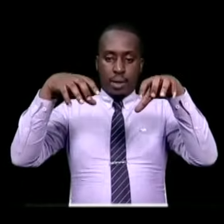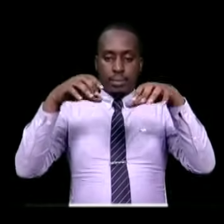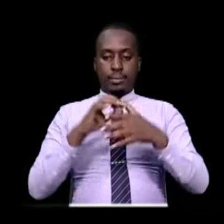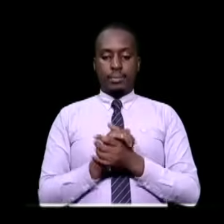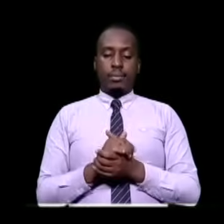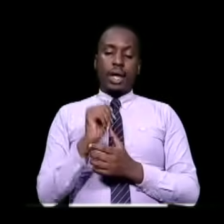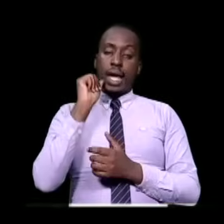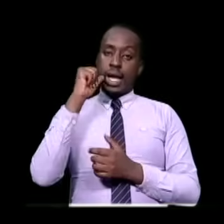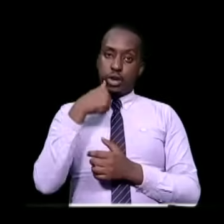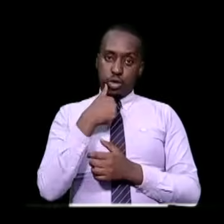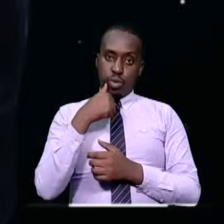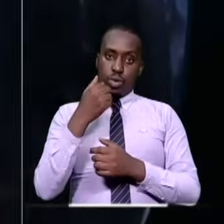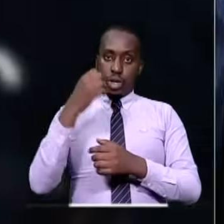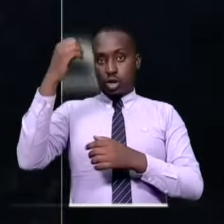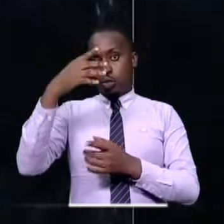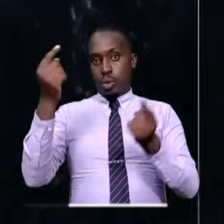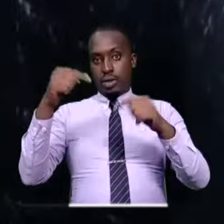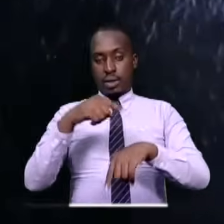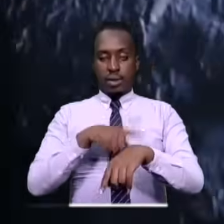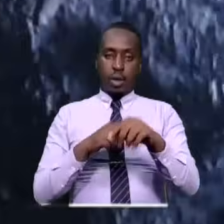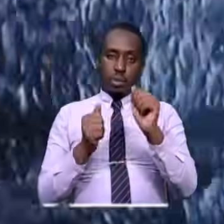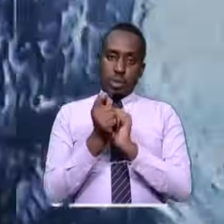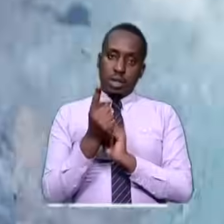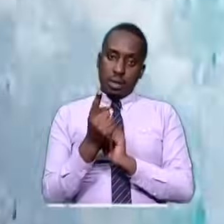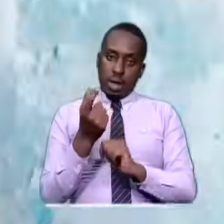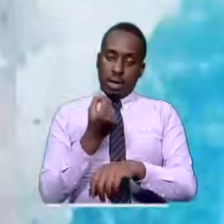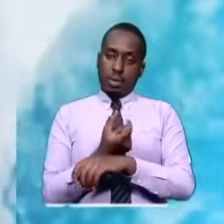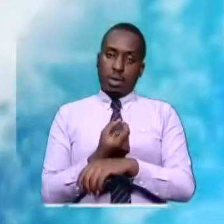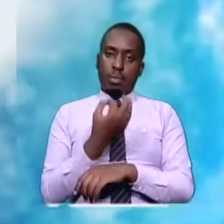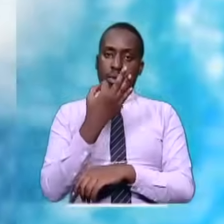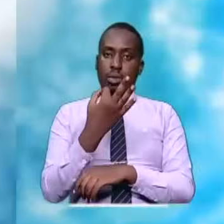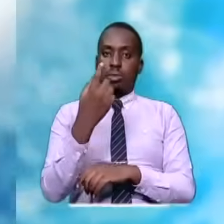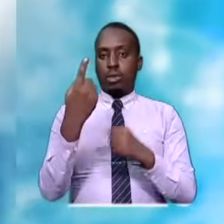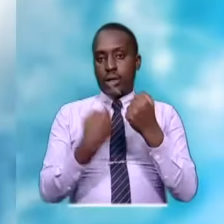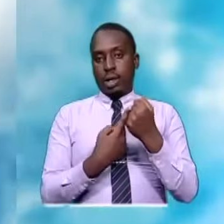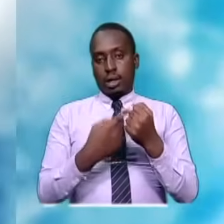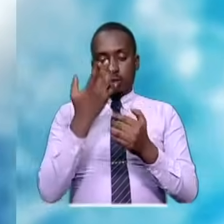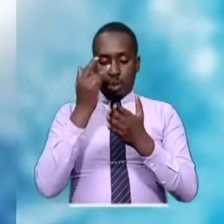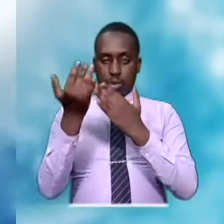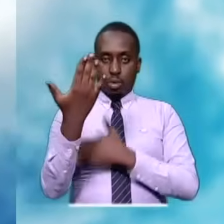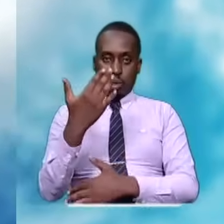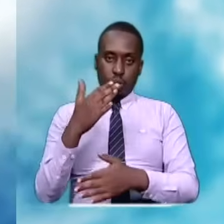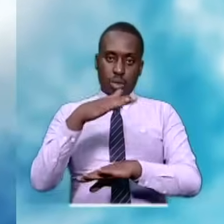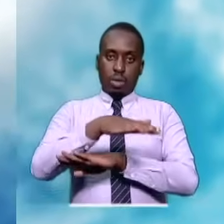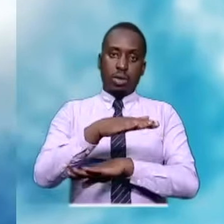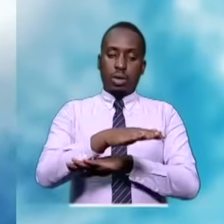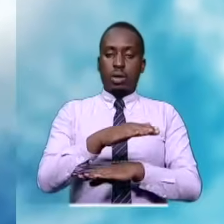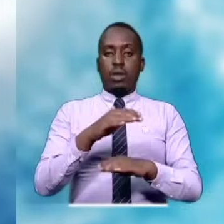Ku munsi w'ejo rero izuba riteganyijwe kurasa saa 11:36 za mu gitondo rirenge saa